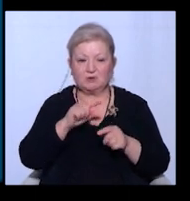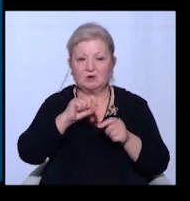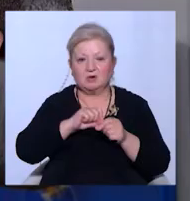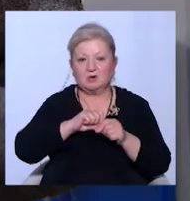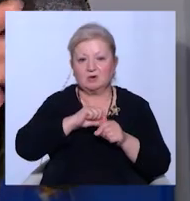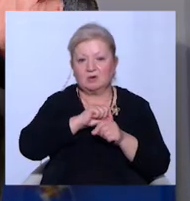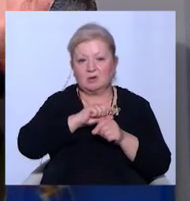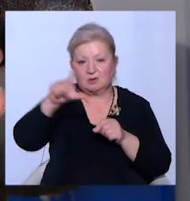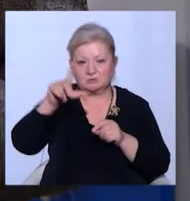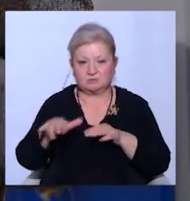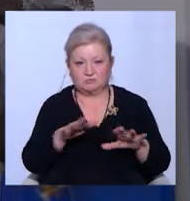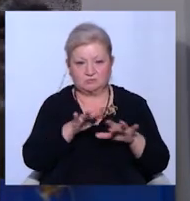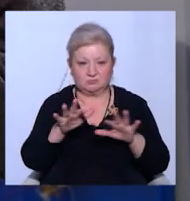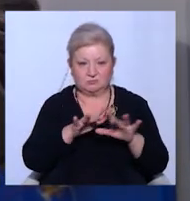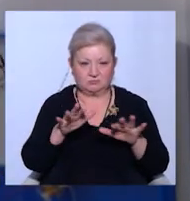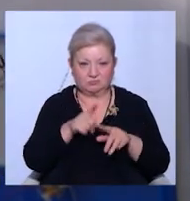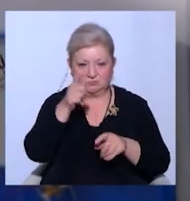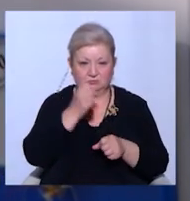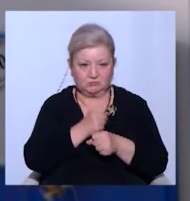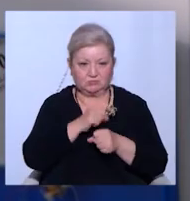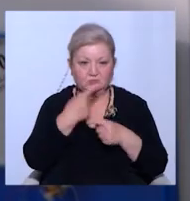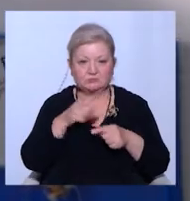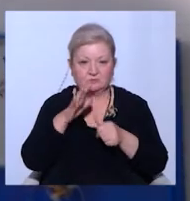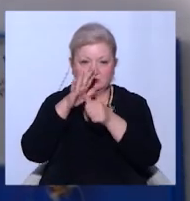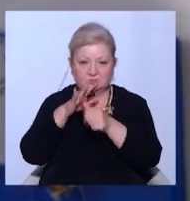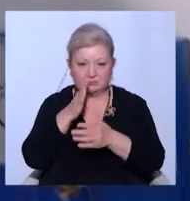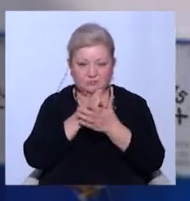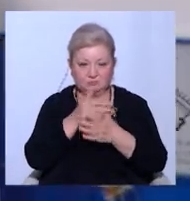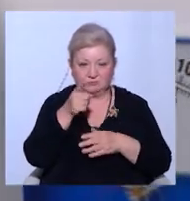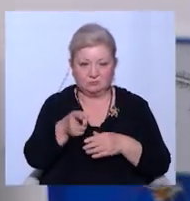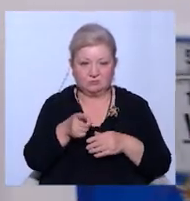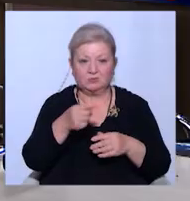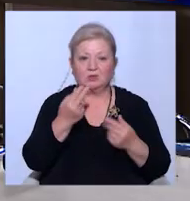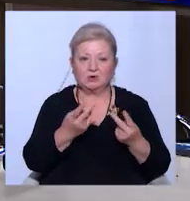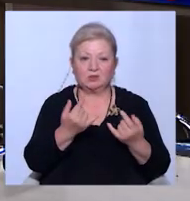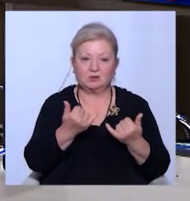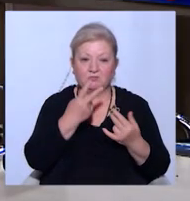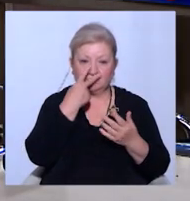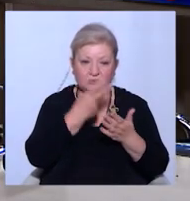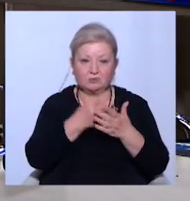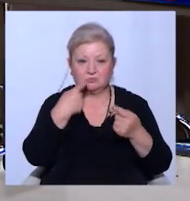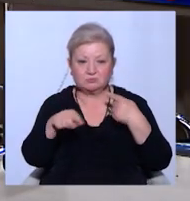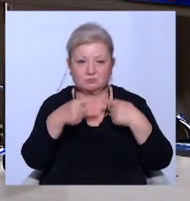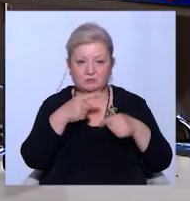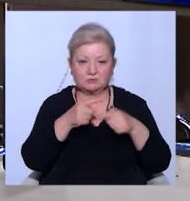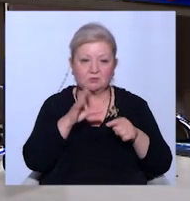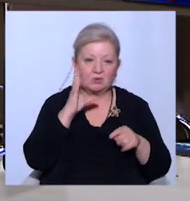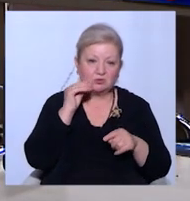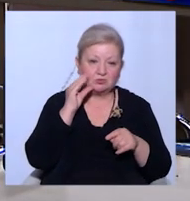მოქმედებს, მოძრაობს აჩქარებით. ამ შემთხვევაში ეს არის სიმძიმის ძალის აჩქარება. მოდით ახლა ვნახოთ